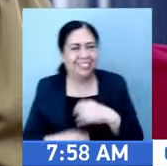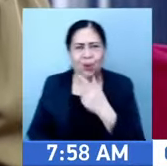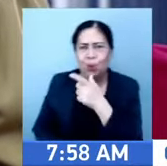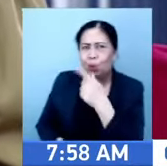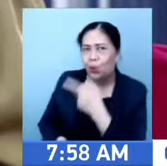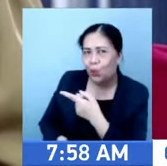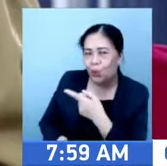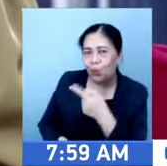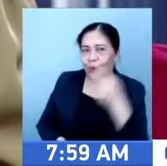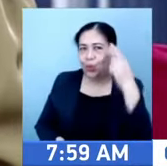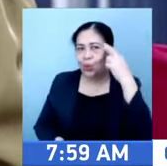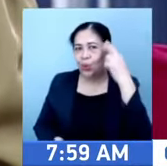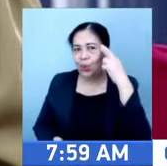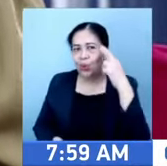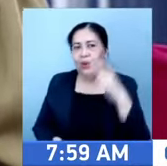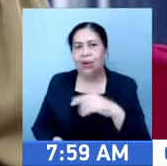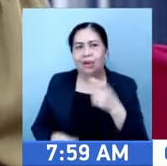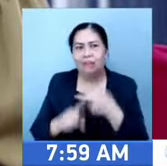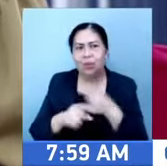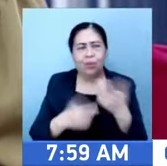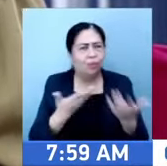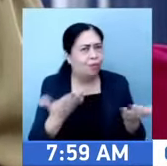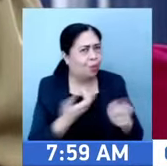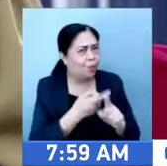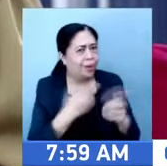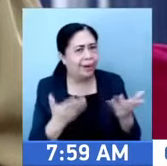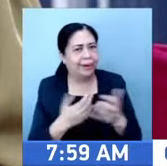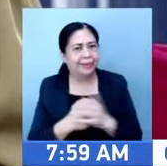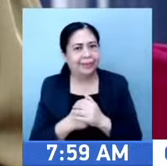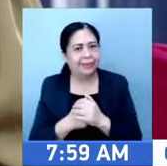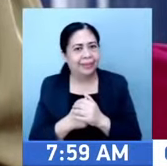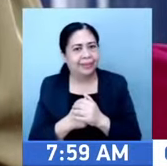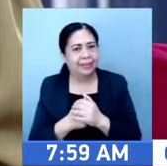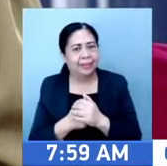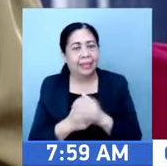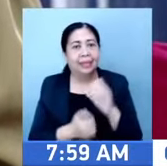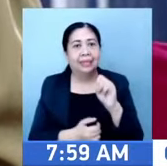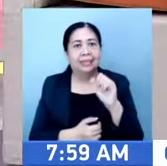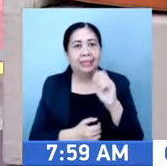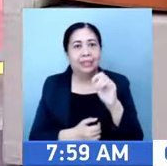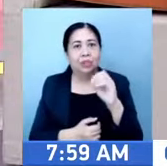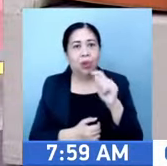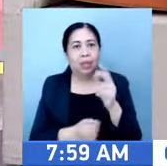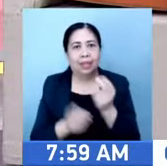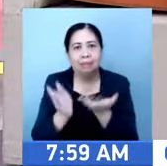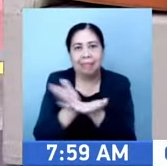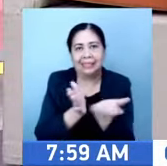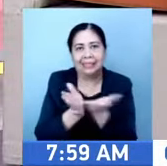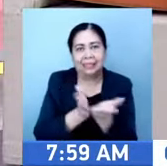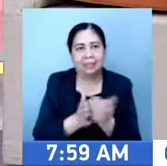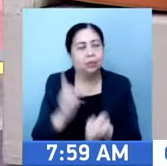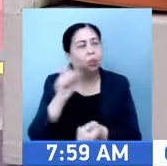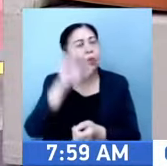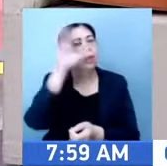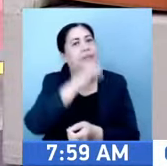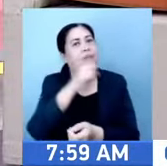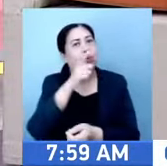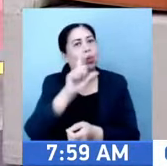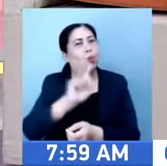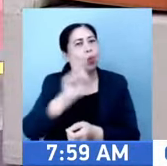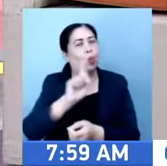po. Taga saan, Ramir? Santolan, Pasig po. Okay, ano hula mo sa ating mystery hot item of the